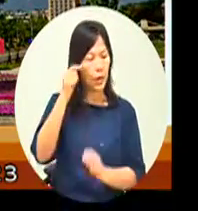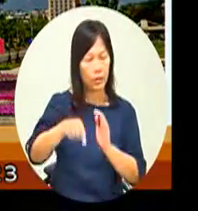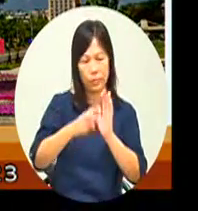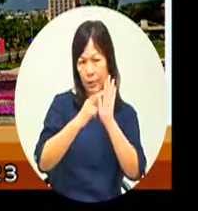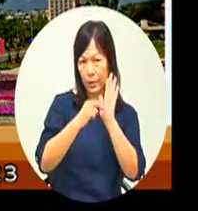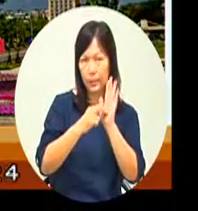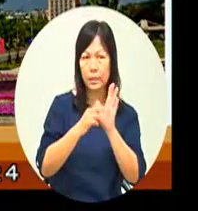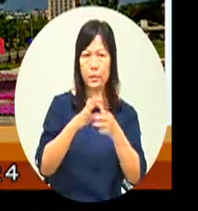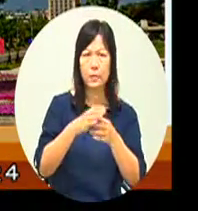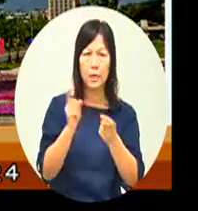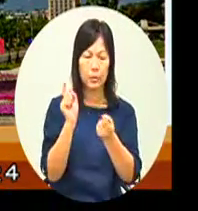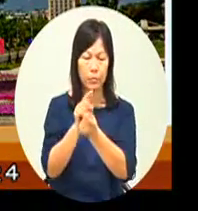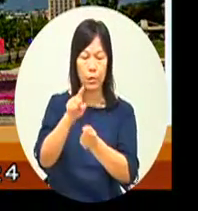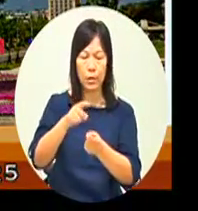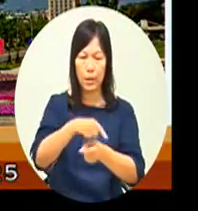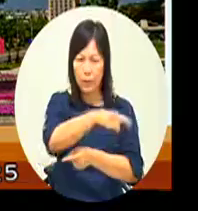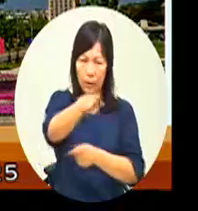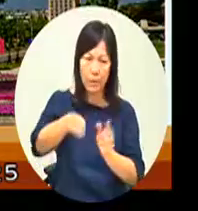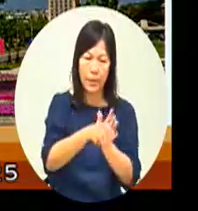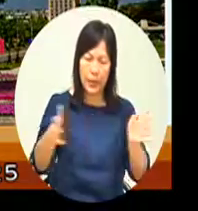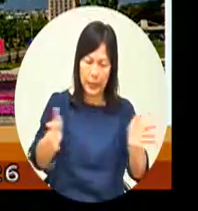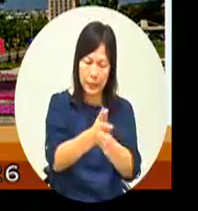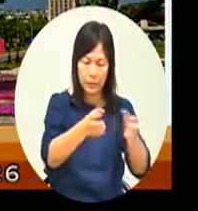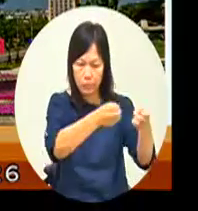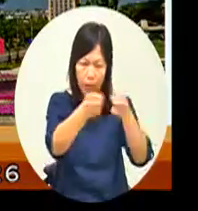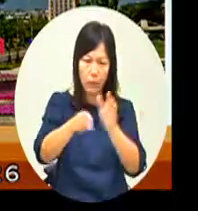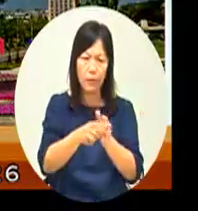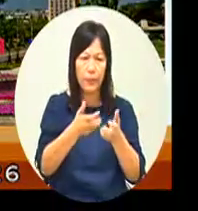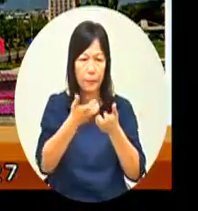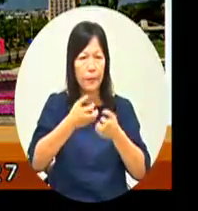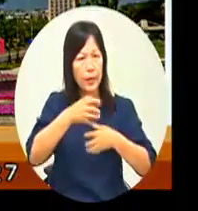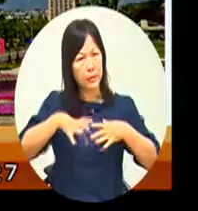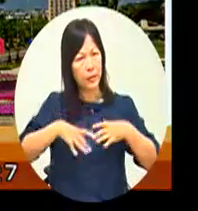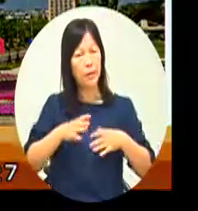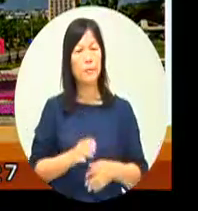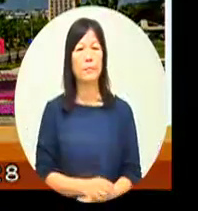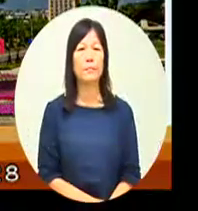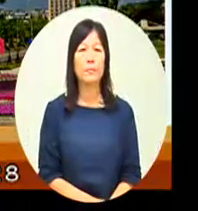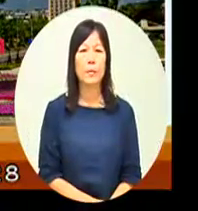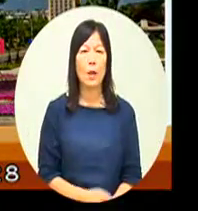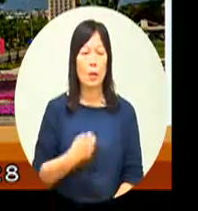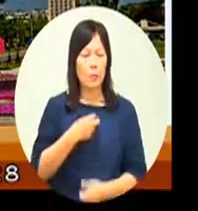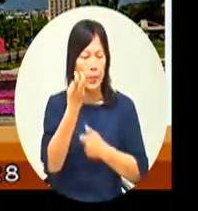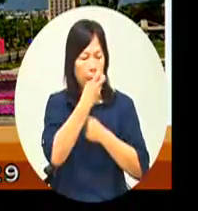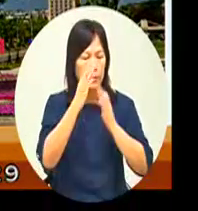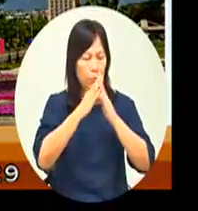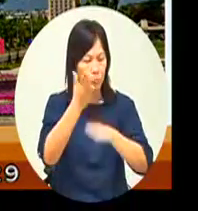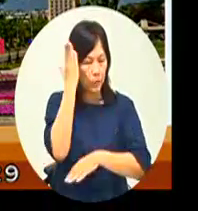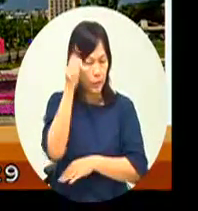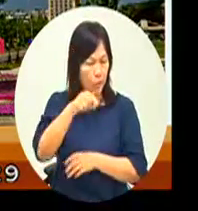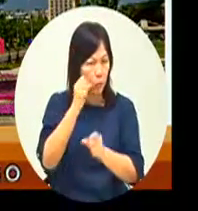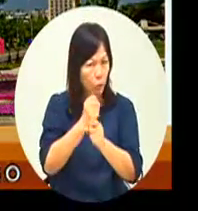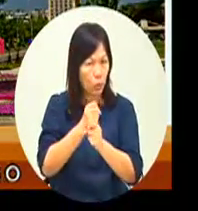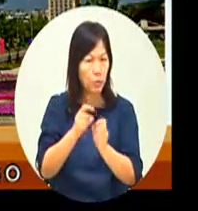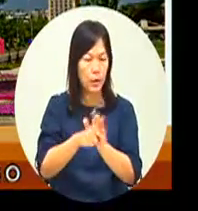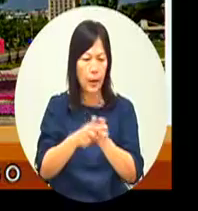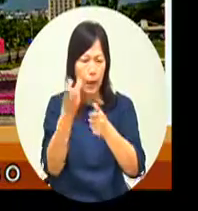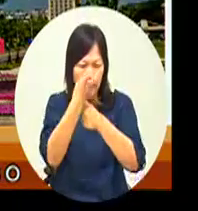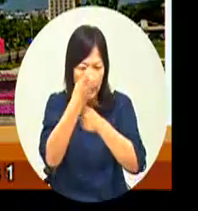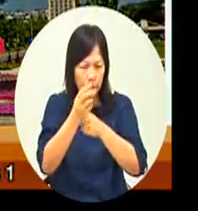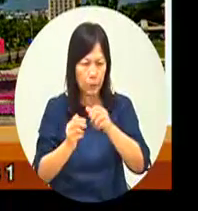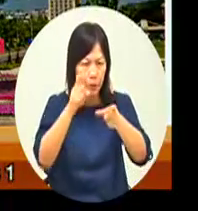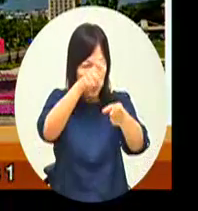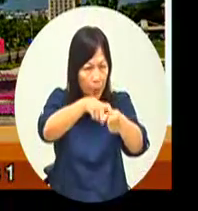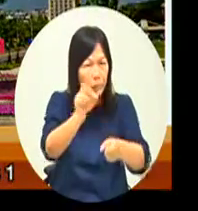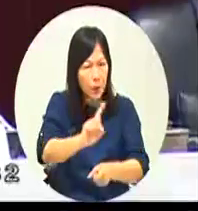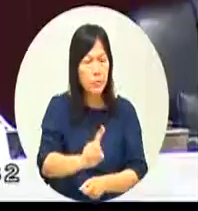来跟大家共同讨论跟分享，我们监督市政那个监督的底线到